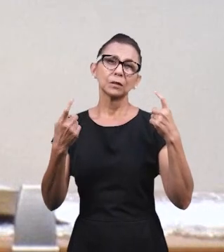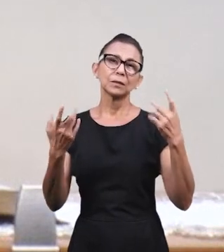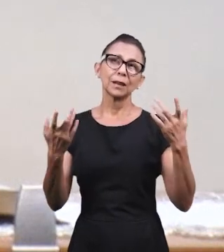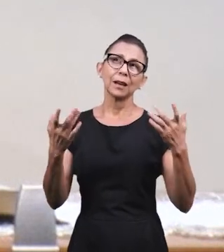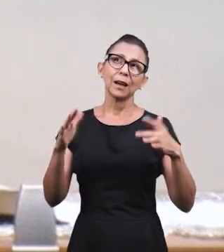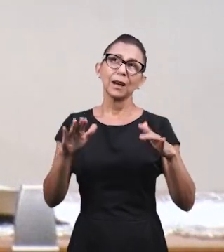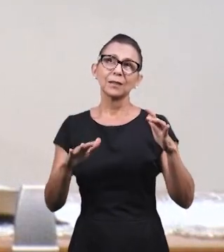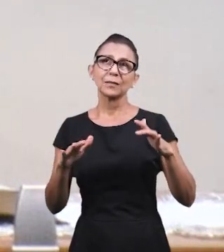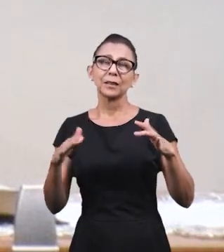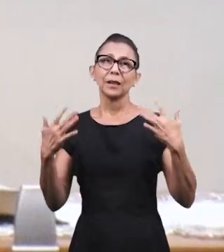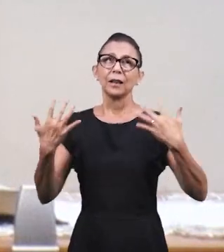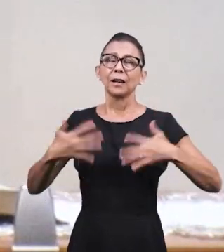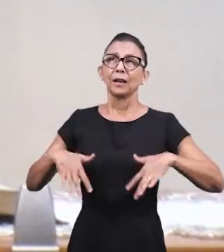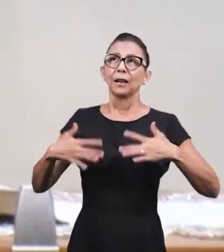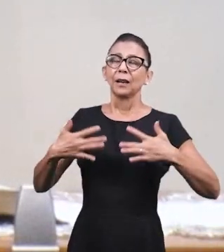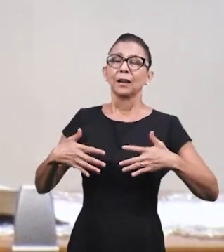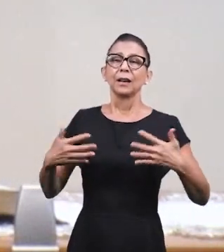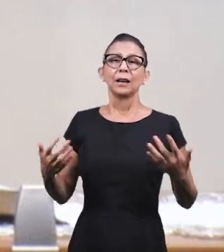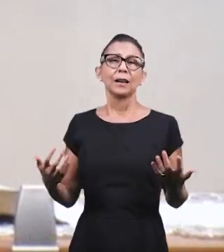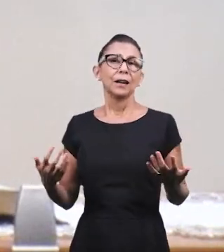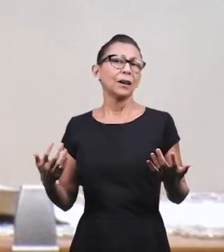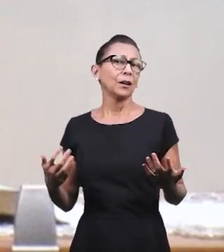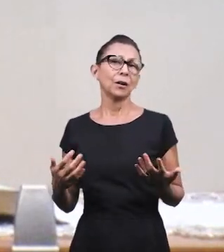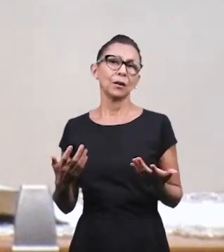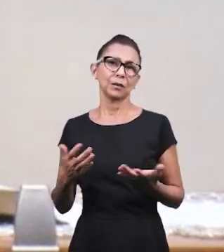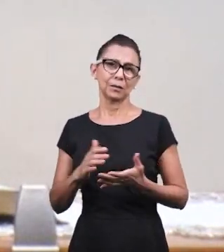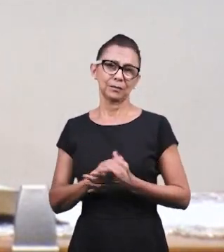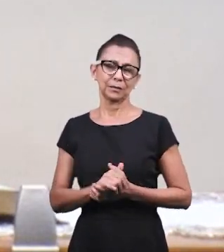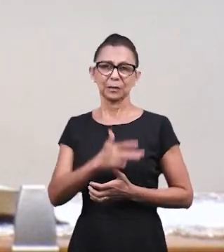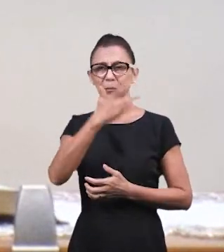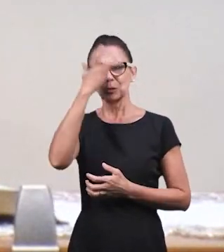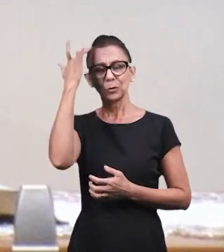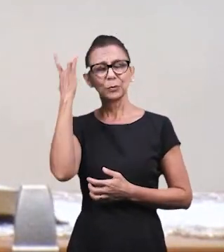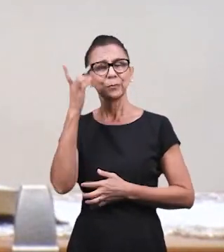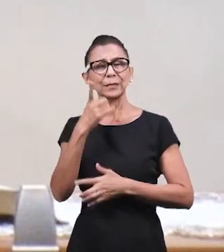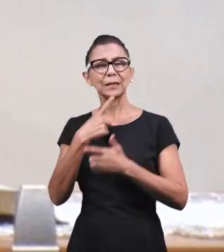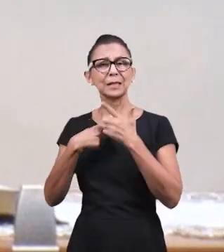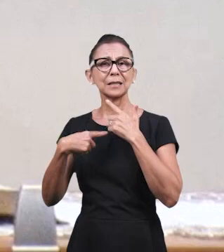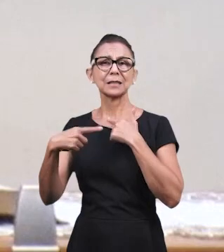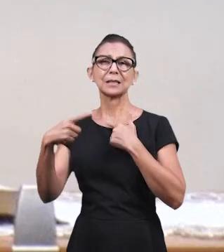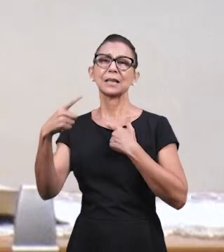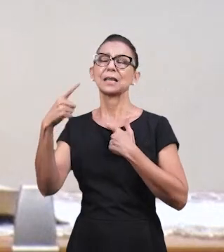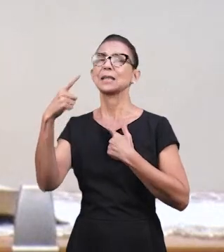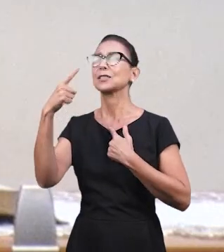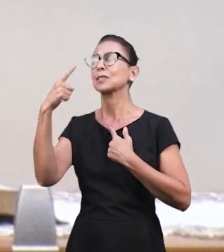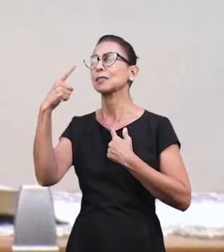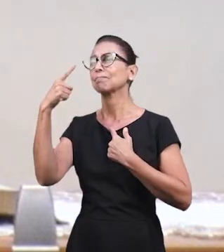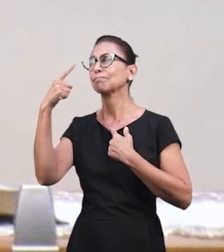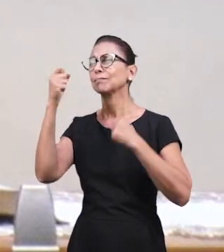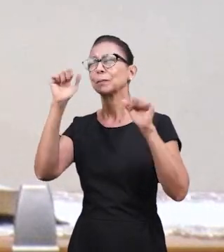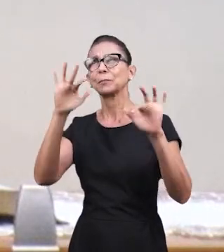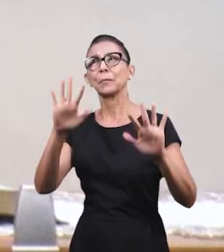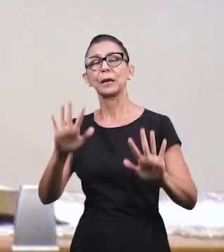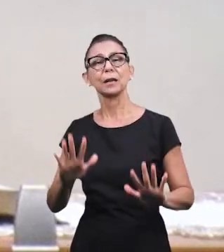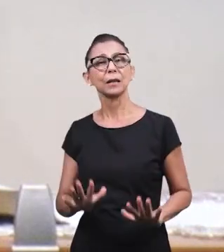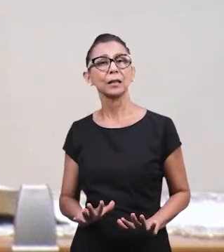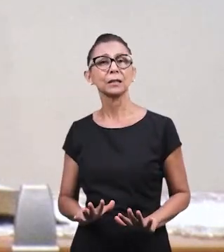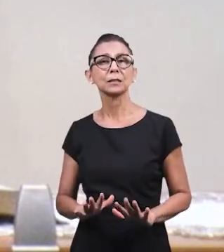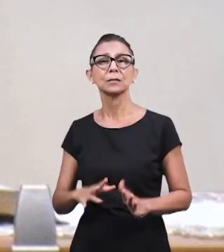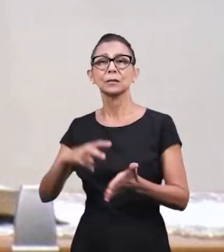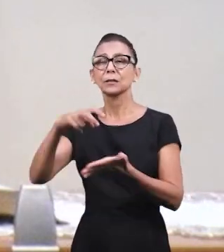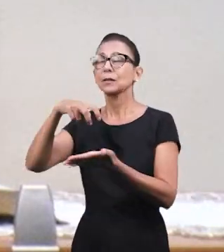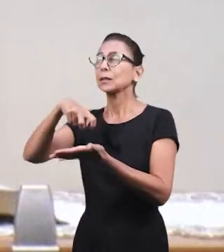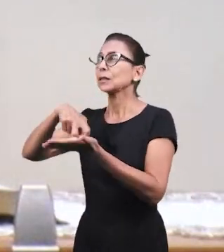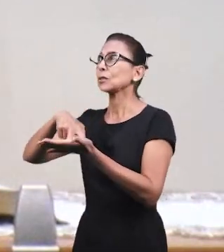за переживание то что иногда угнетает или приносит печаль это что вы желаете